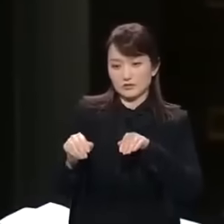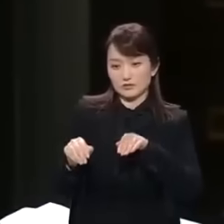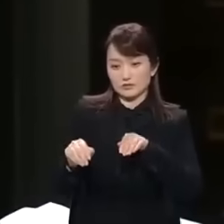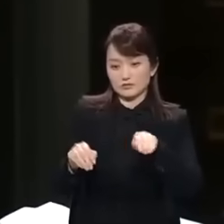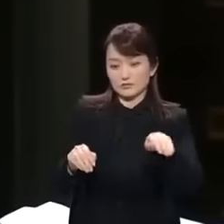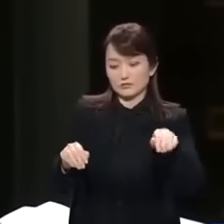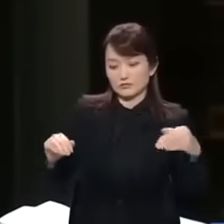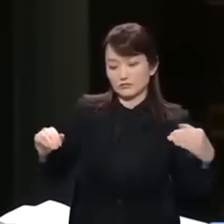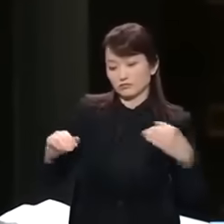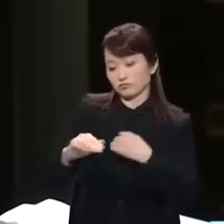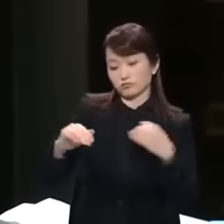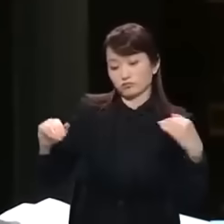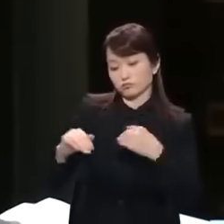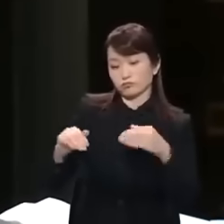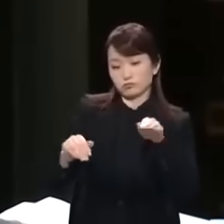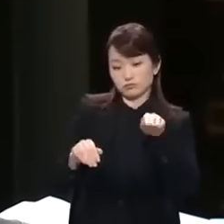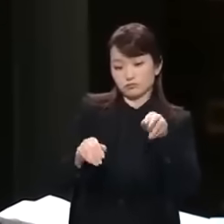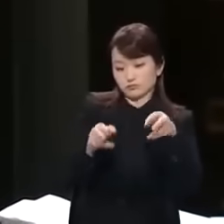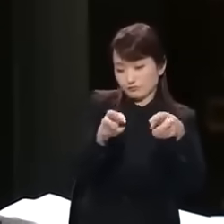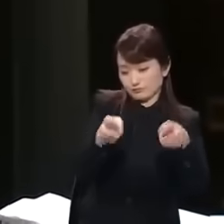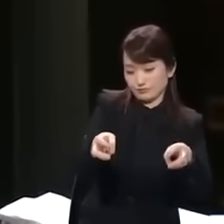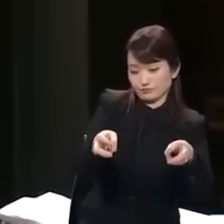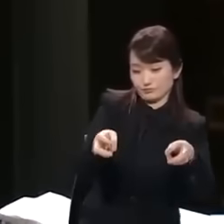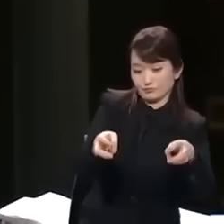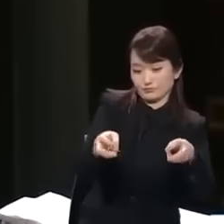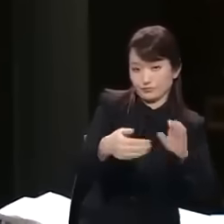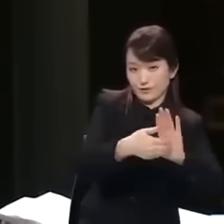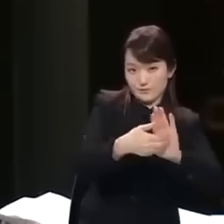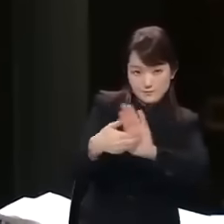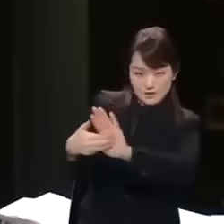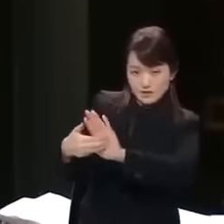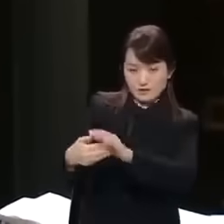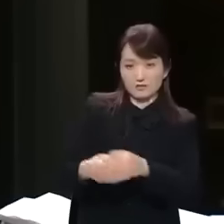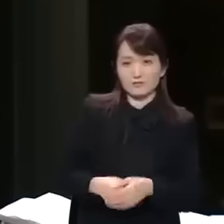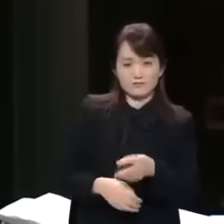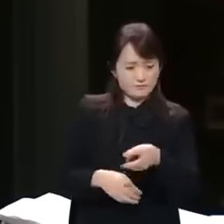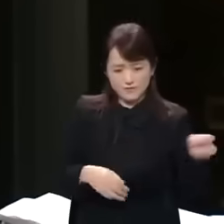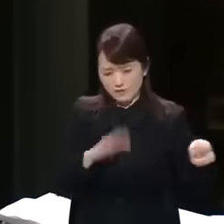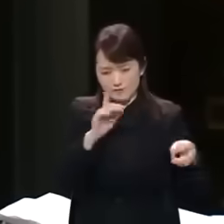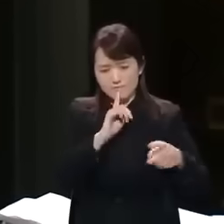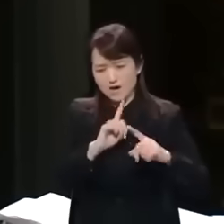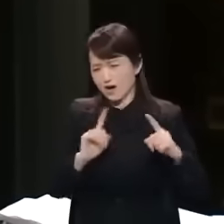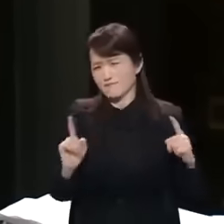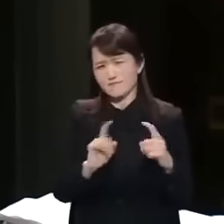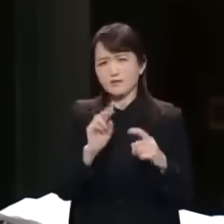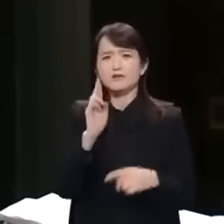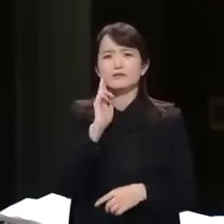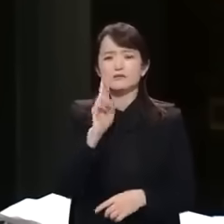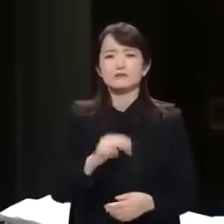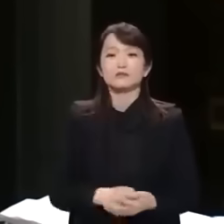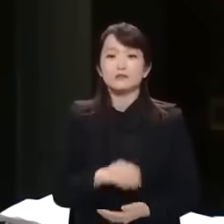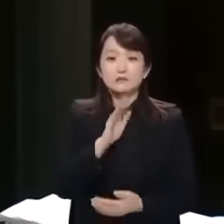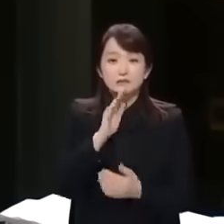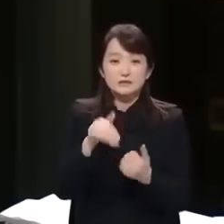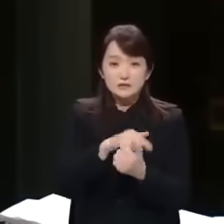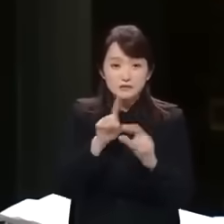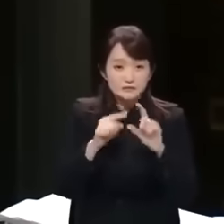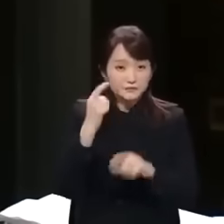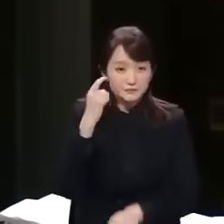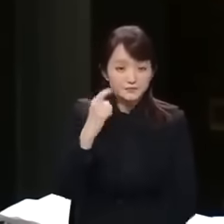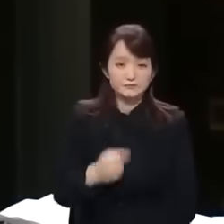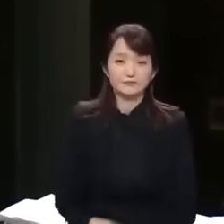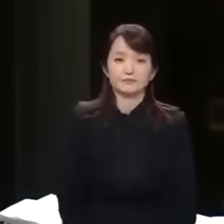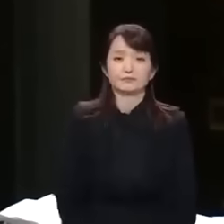막아버렸습니다. 차 빼! 못 빼! 이러면서 계속 대치를 하면서 격한 언쟁이 오갔다는데요. 당시 실제 상황